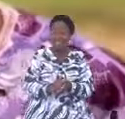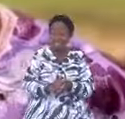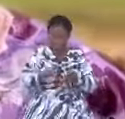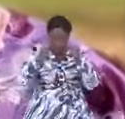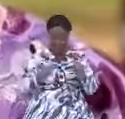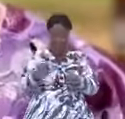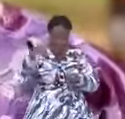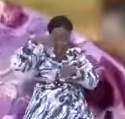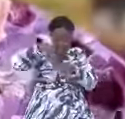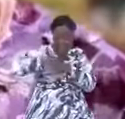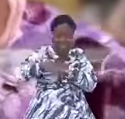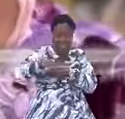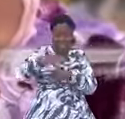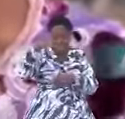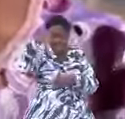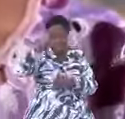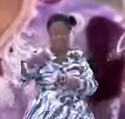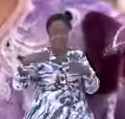là où j'étais